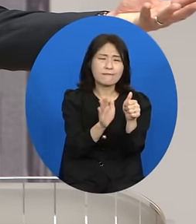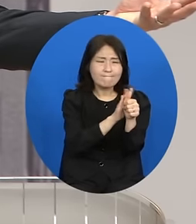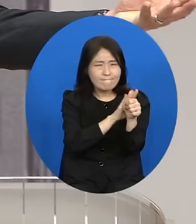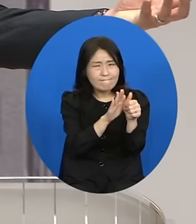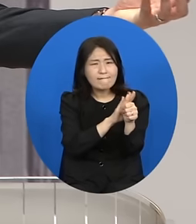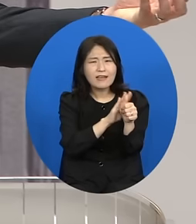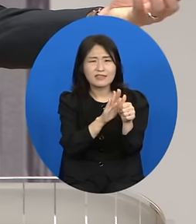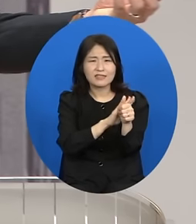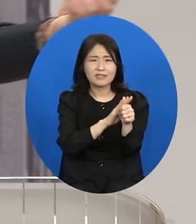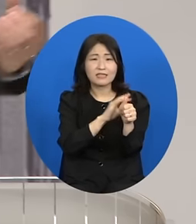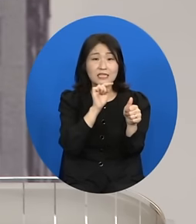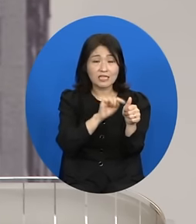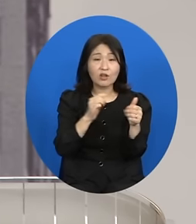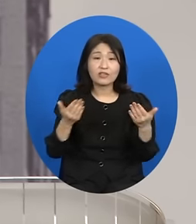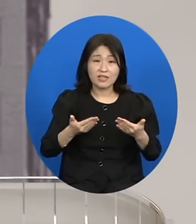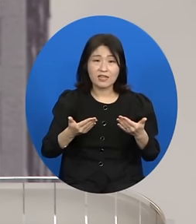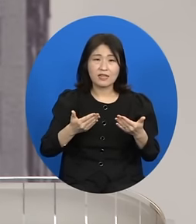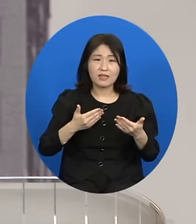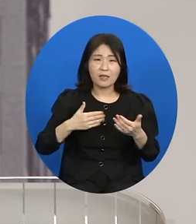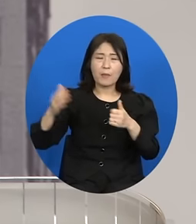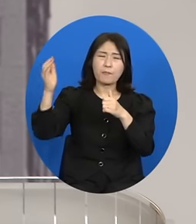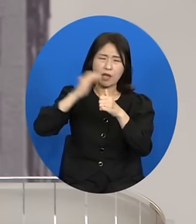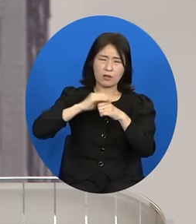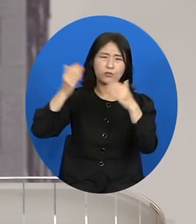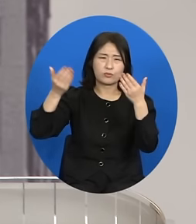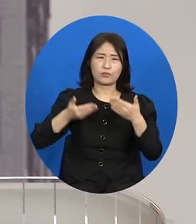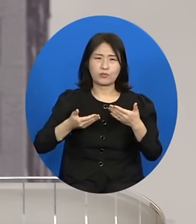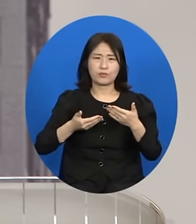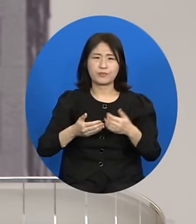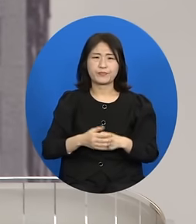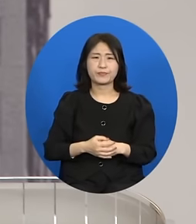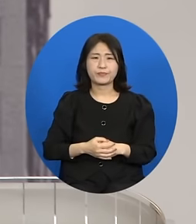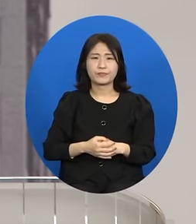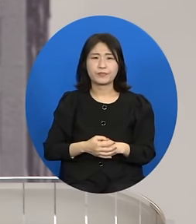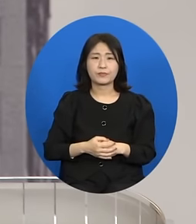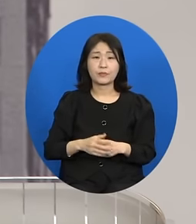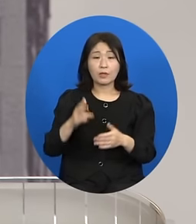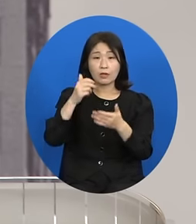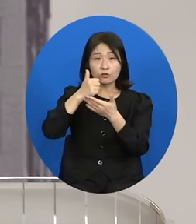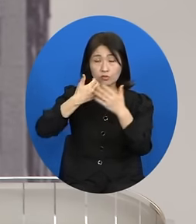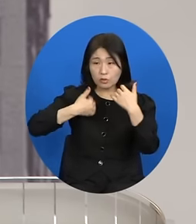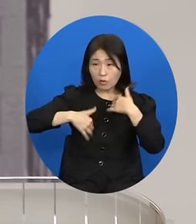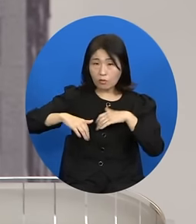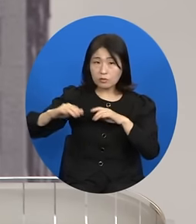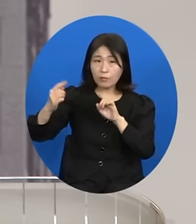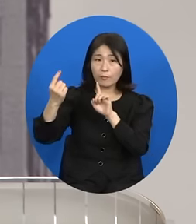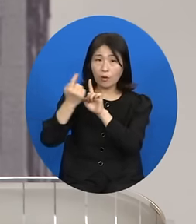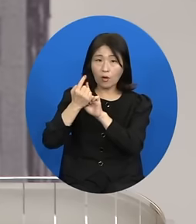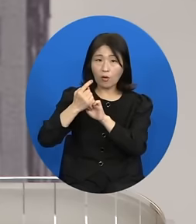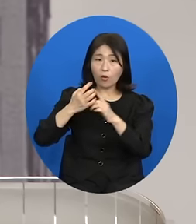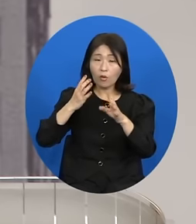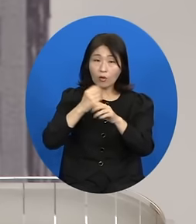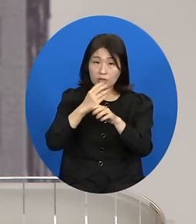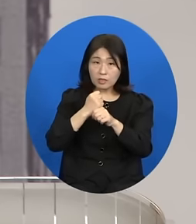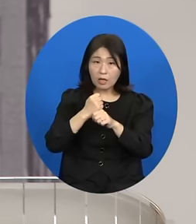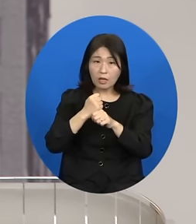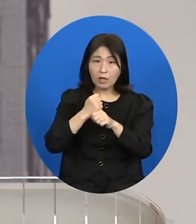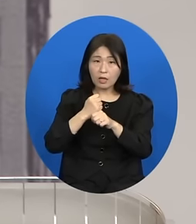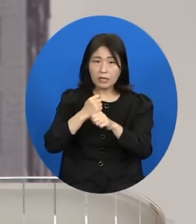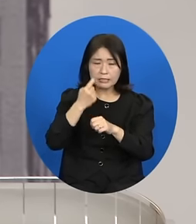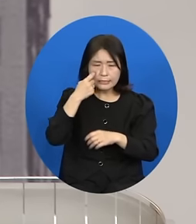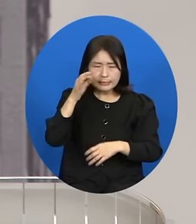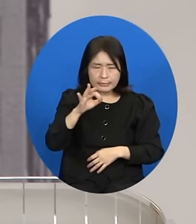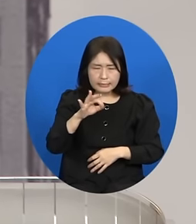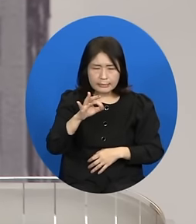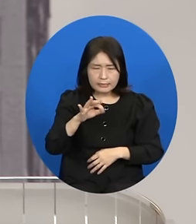돌보고 주님 우리가 언제 주님을 영접하였습니다 너희가 지극히 작은 자에게 한 것이 내게